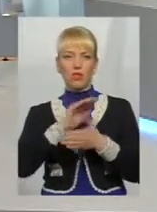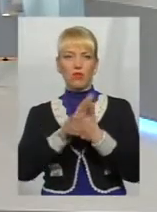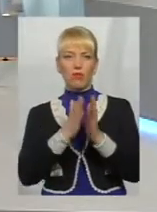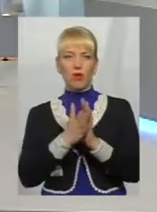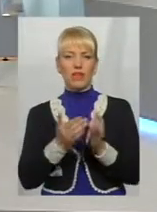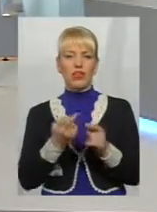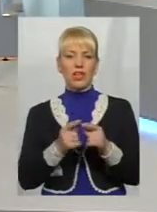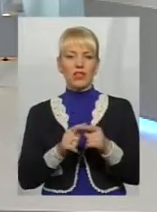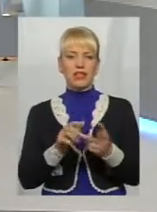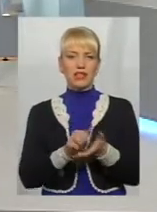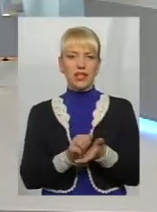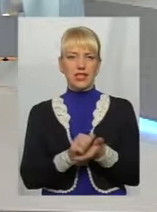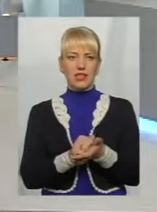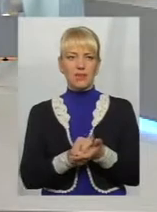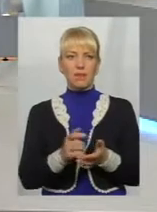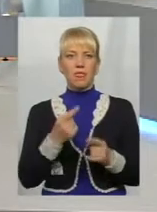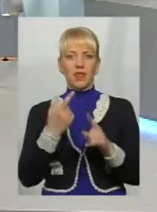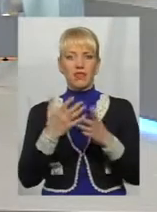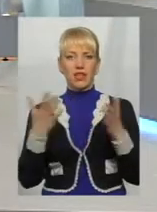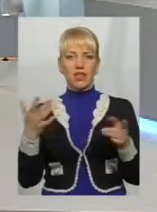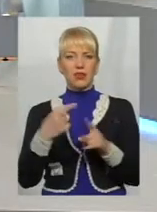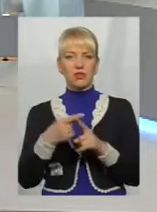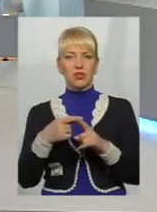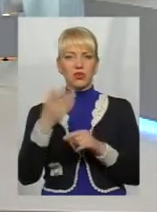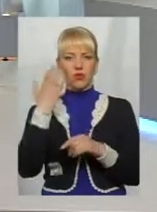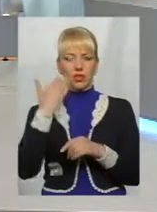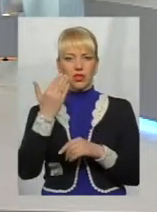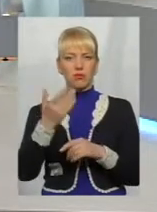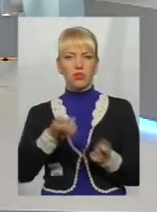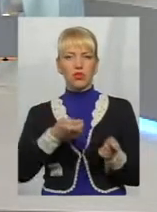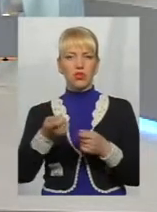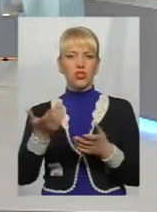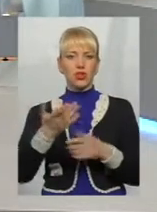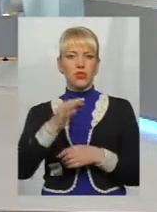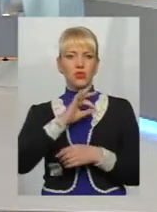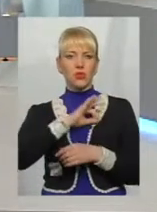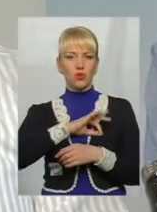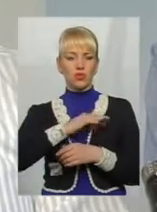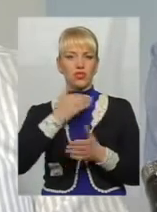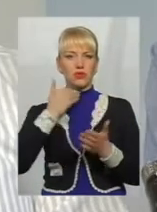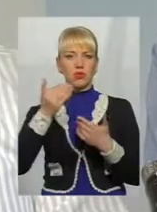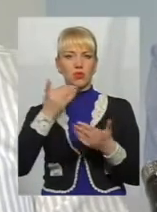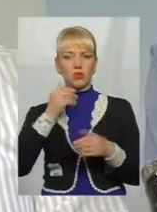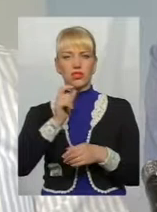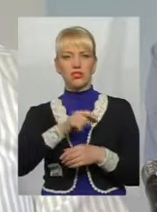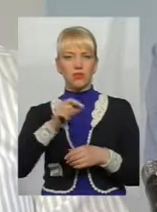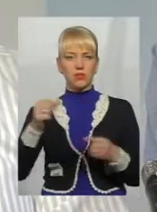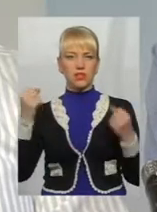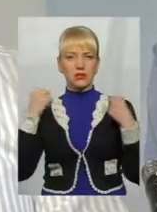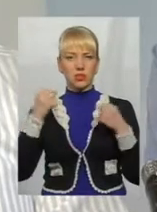цих занять. Ну, дуже великий позитив, коли ти приносиш якусь користь, коли ти спілкуєшся з людьми,